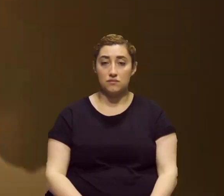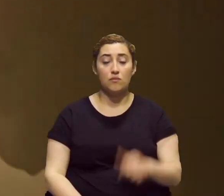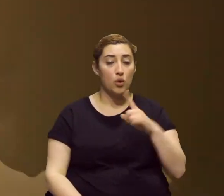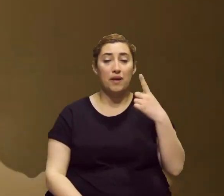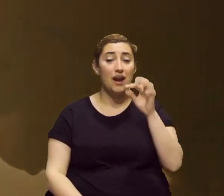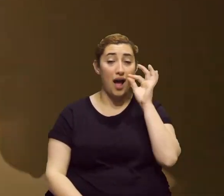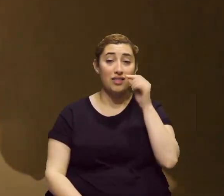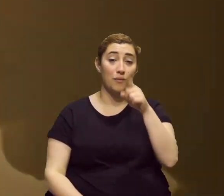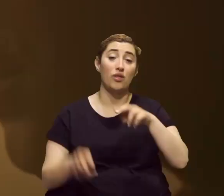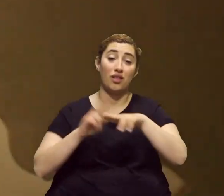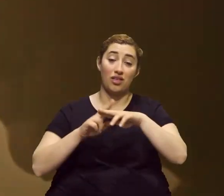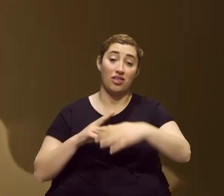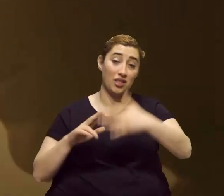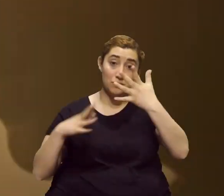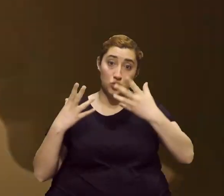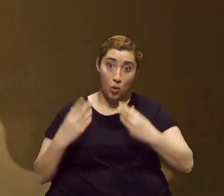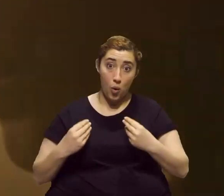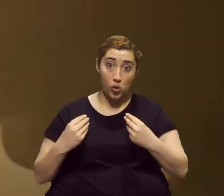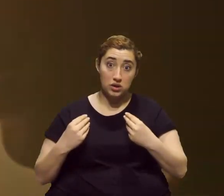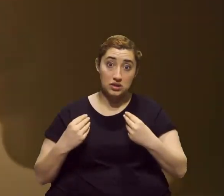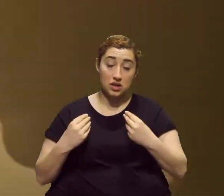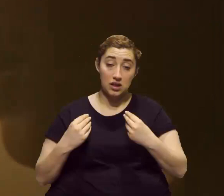Böyle bir adam tarafından yetiştirilmiş olmasına rağmen